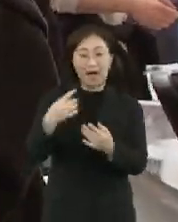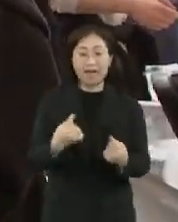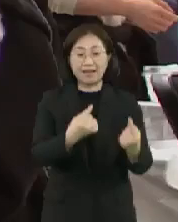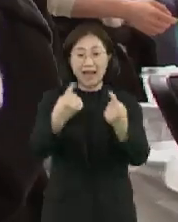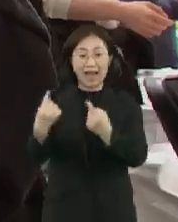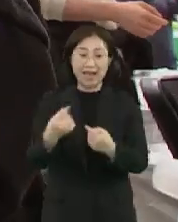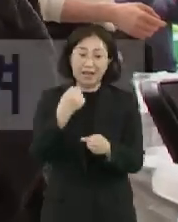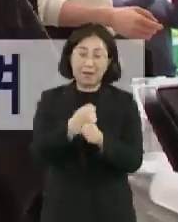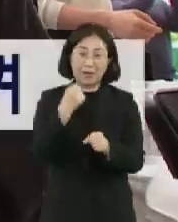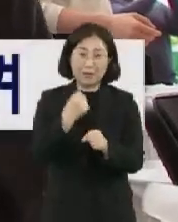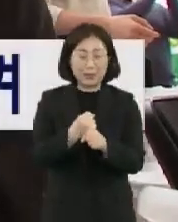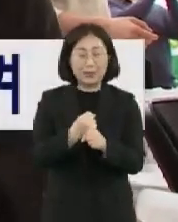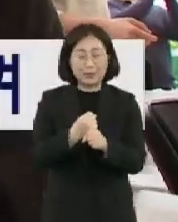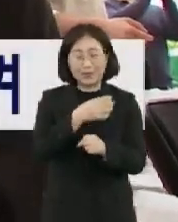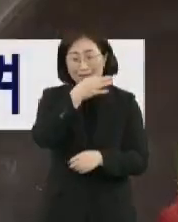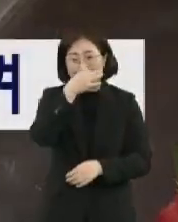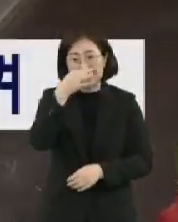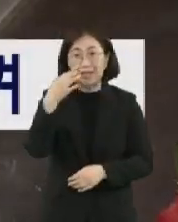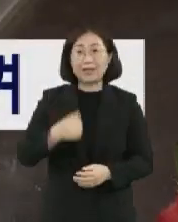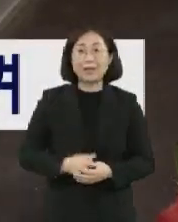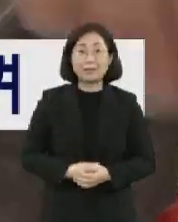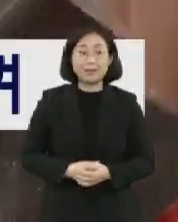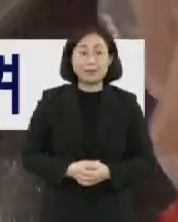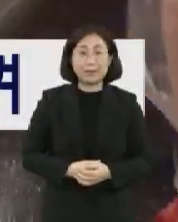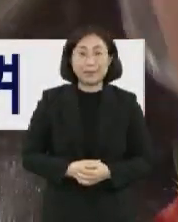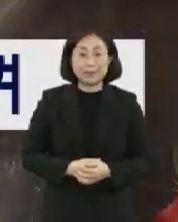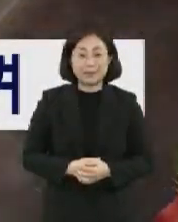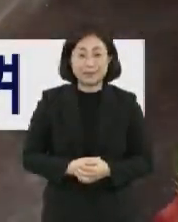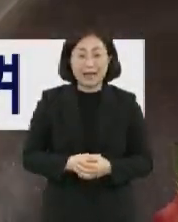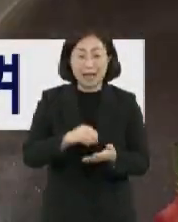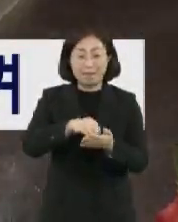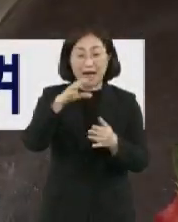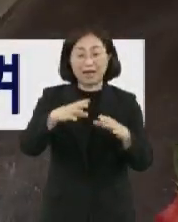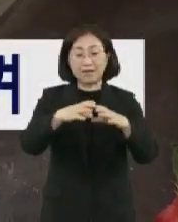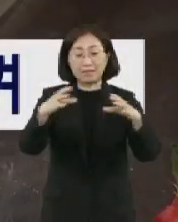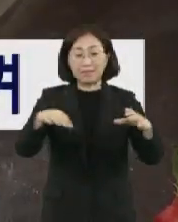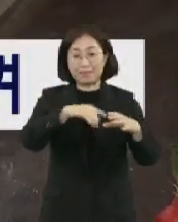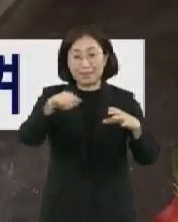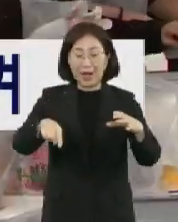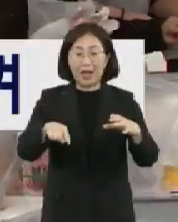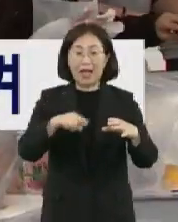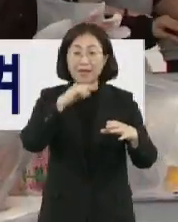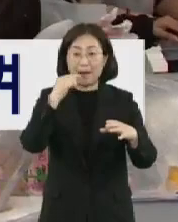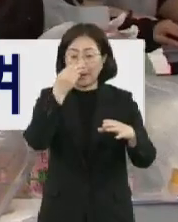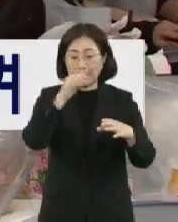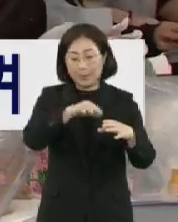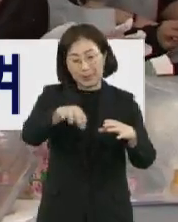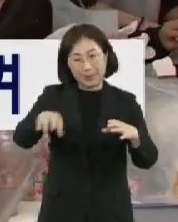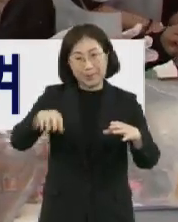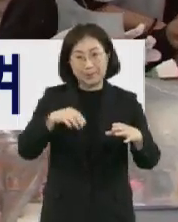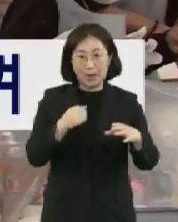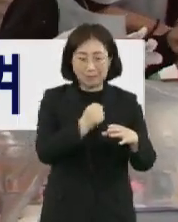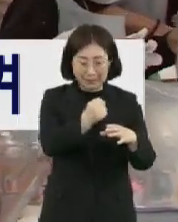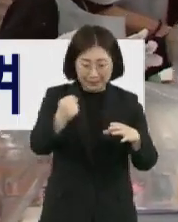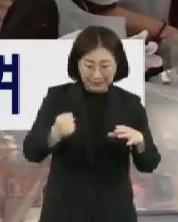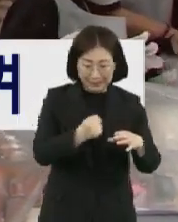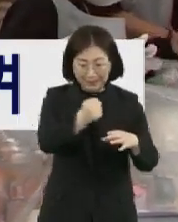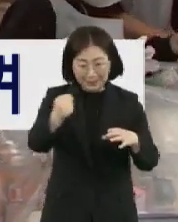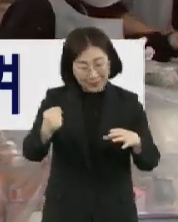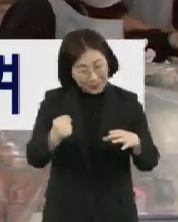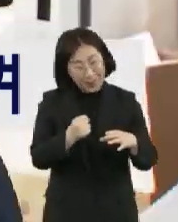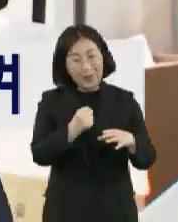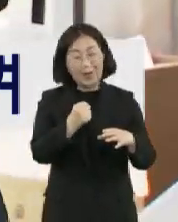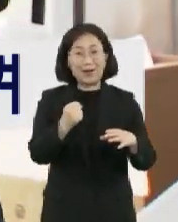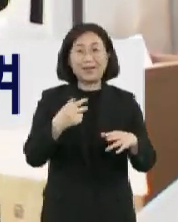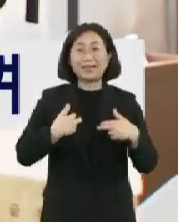더더욱 설레는 시간 케익의 이리저리 딸기를 얹고 마음가는대로 크림을 뿌려 모양을 내 보는 재미가